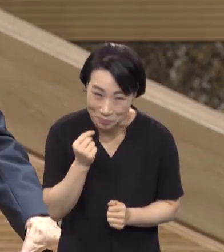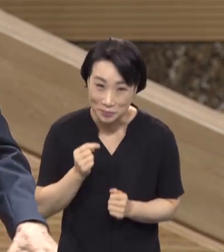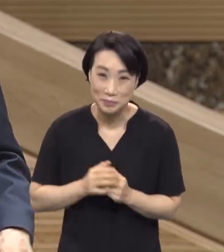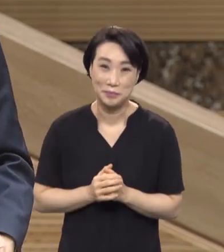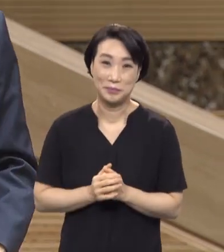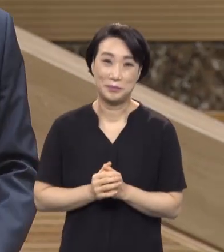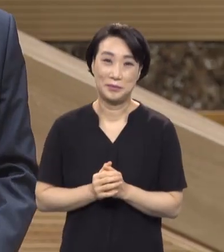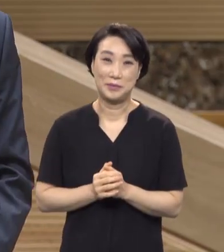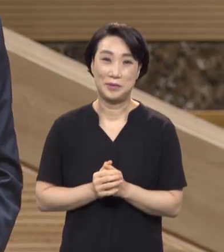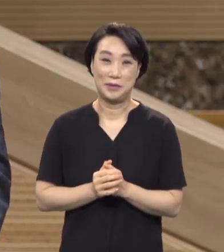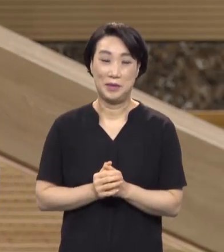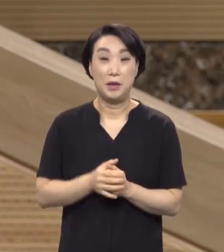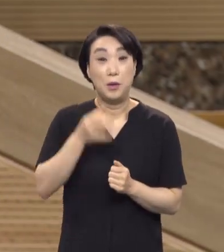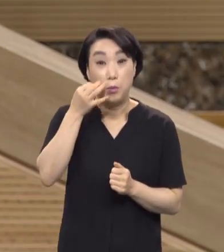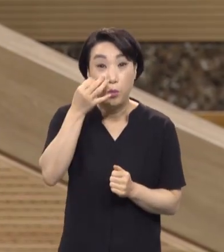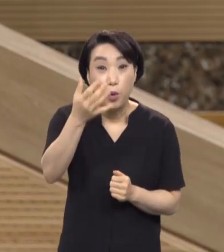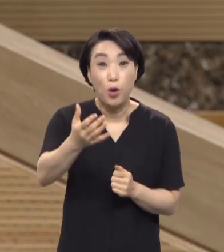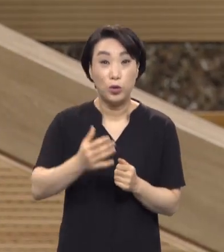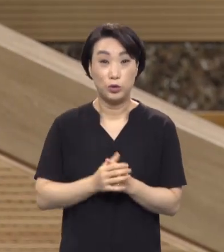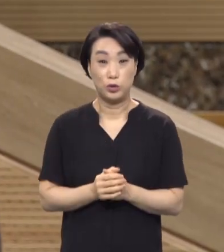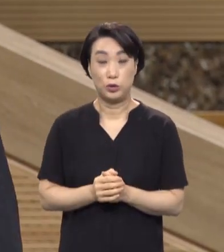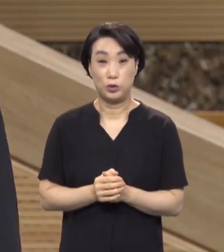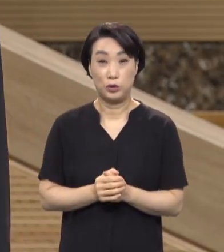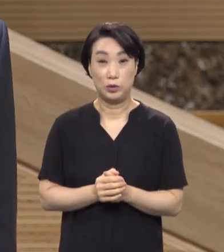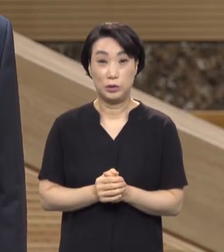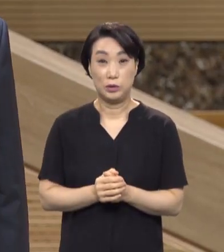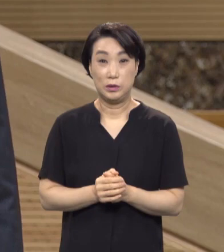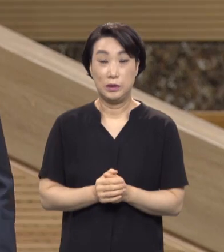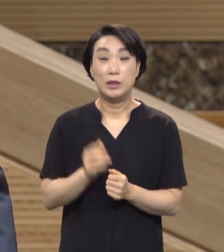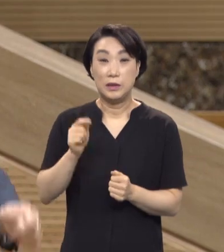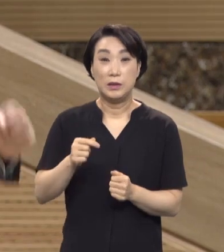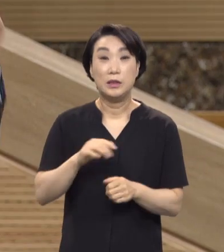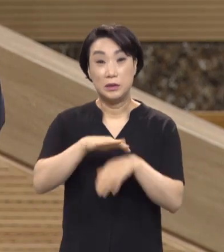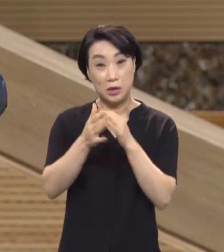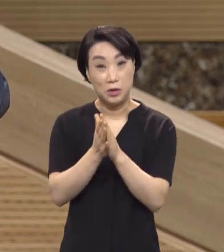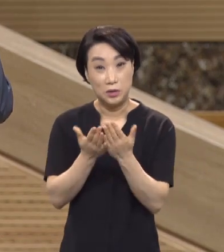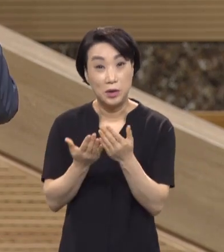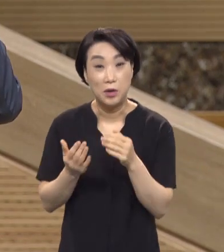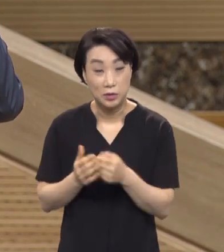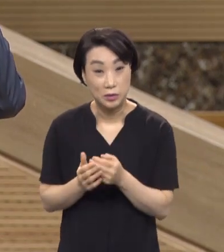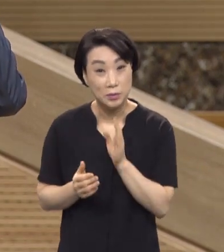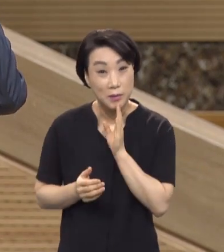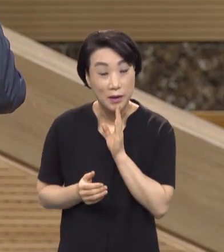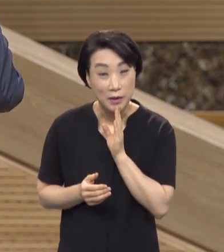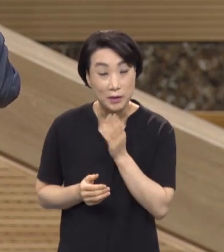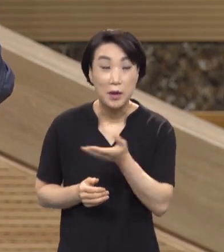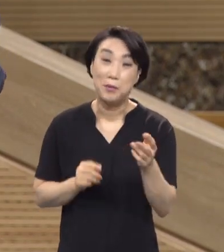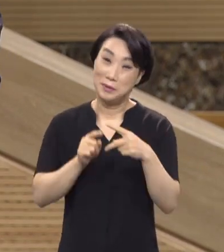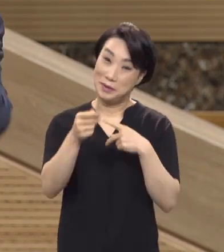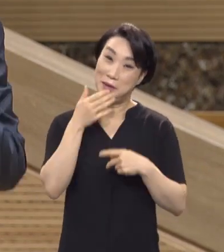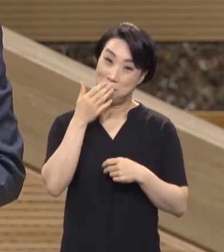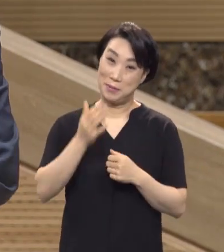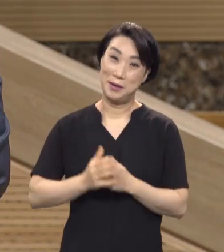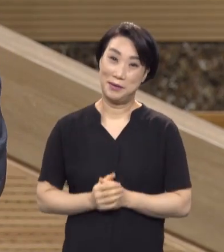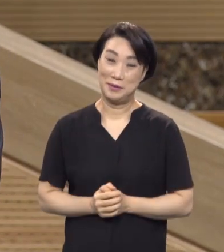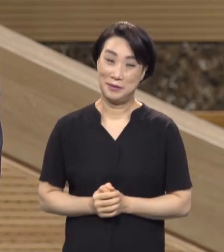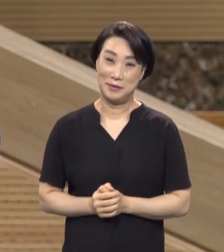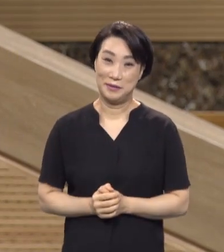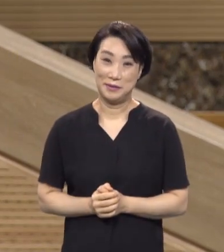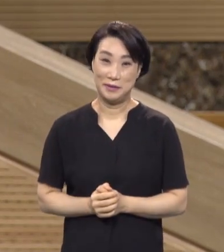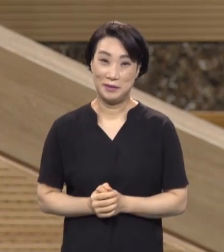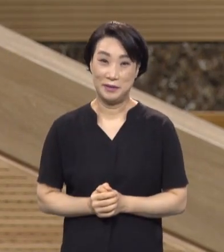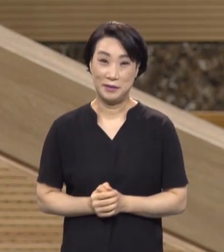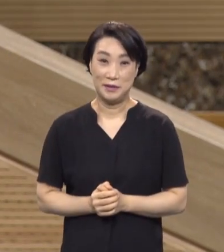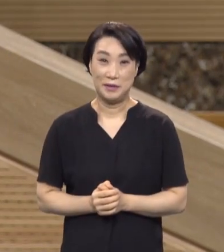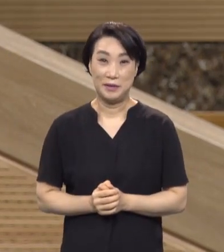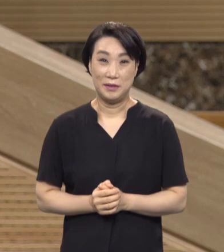이라고도 자세하게 보여주는 그런 복음서를 읽으면 이해할 수 있는데